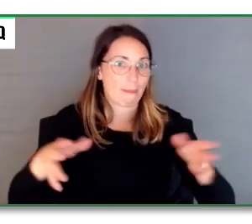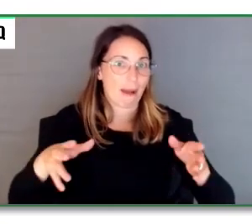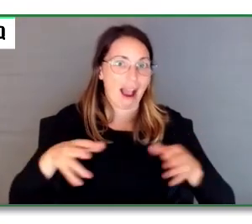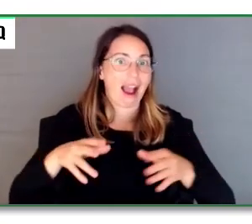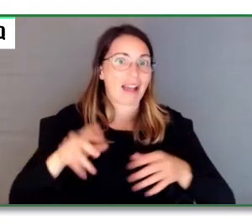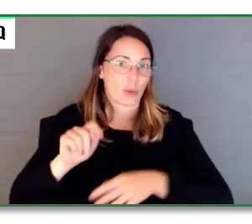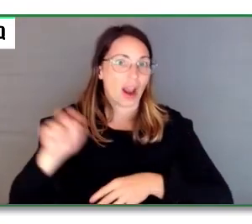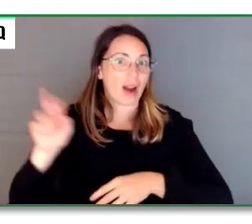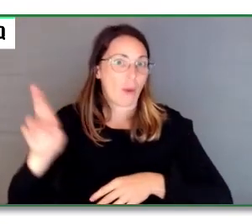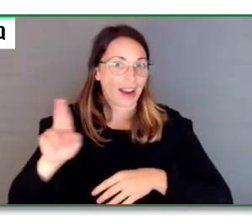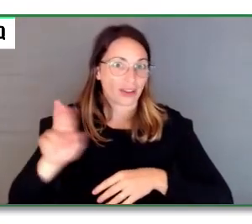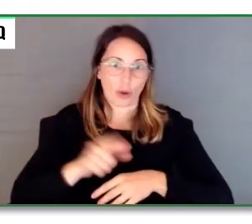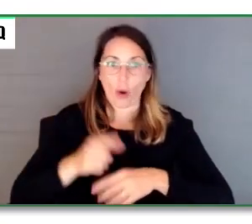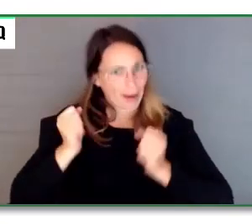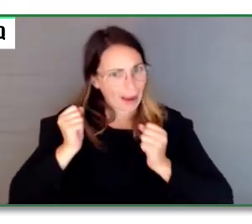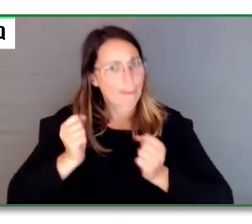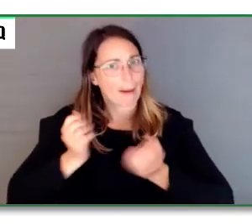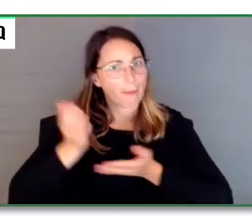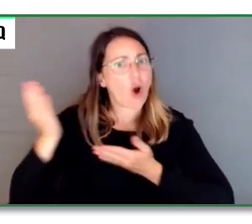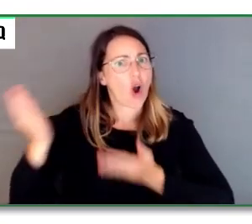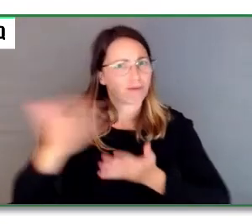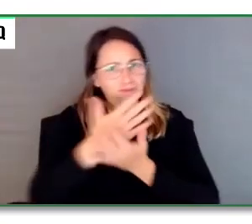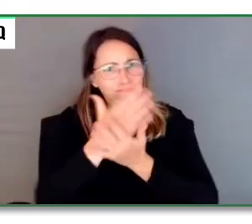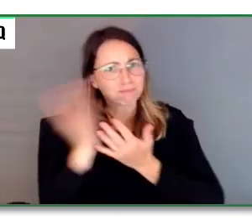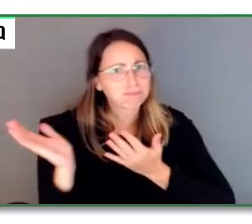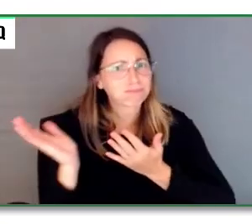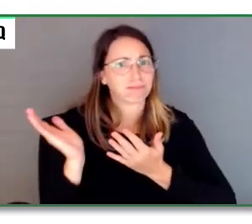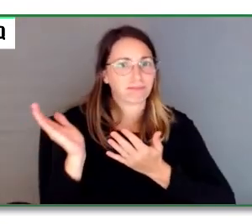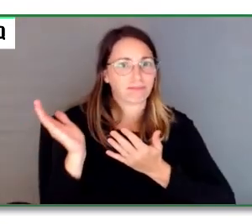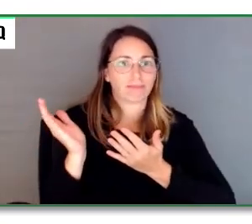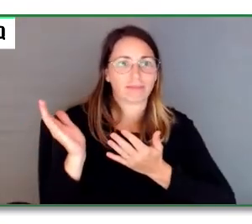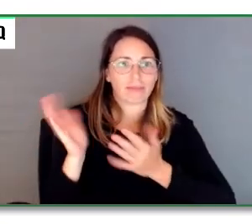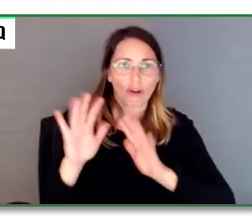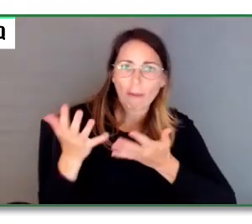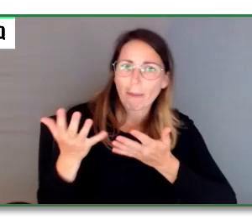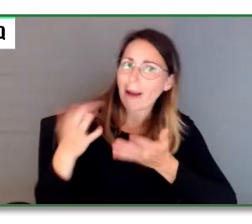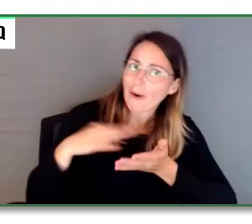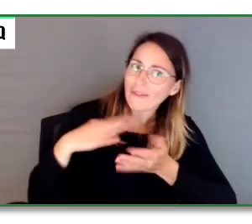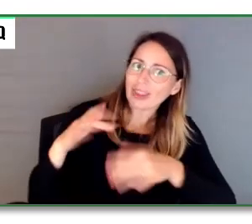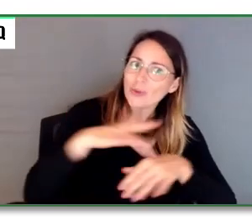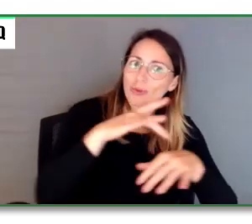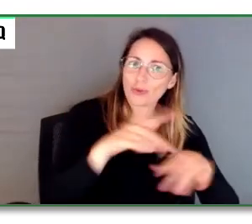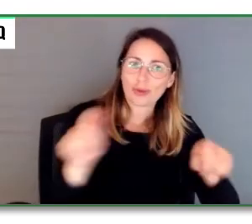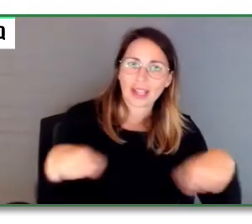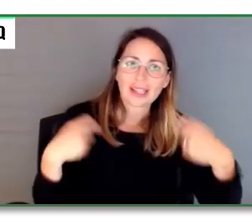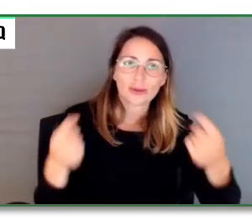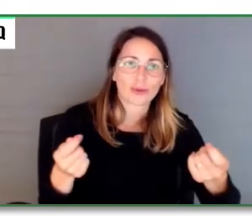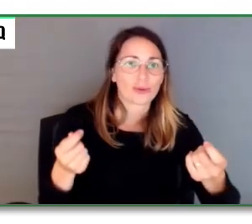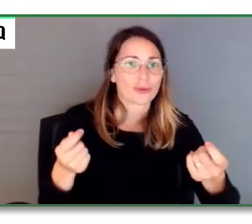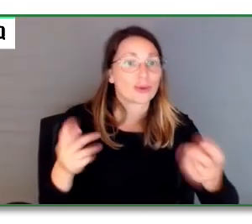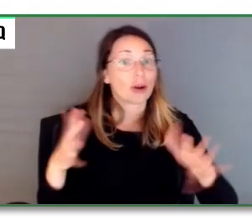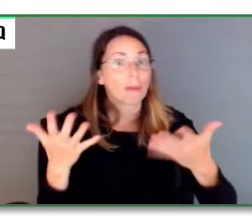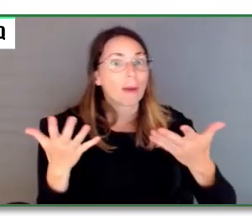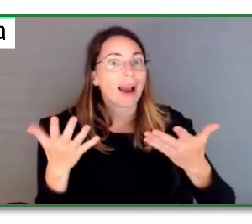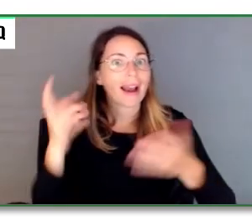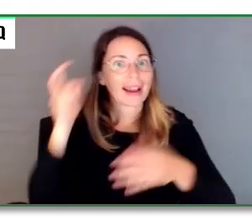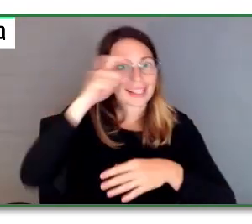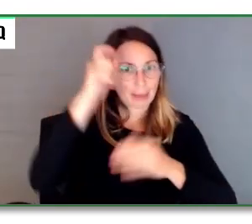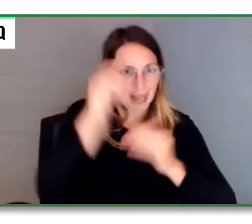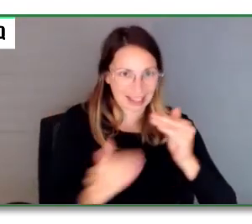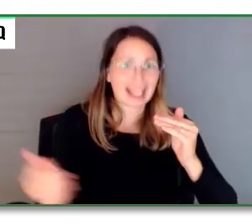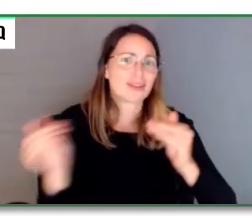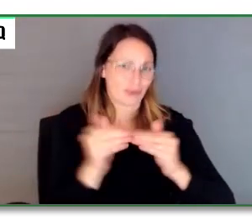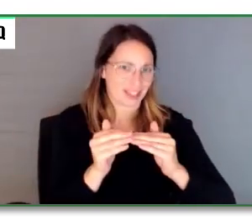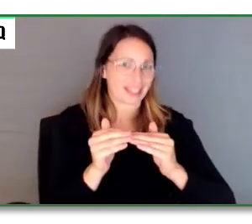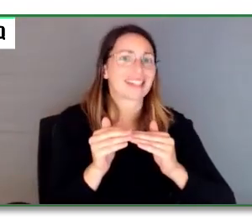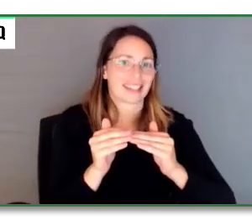d'offrir toute une gamme de moyens de profiter de la nature dans le cadre d'une expérience inclusive. À Vancouver, ici,